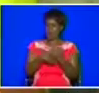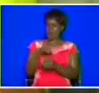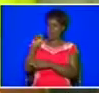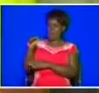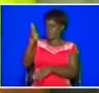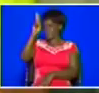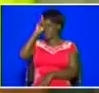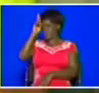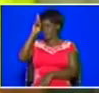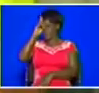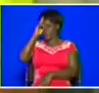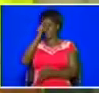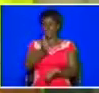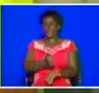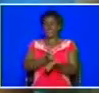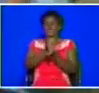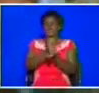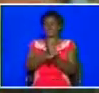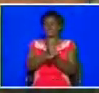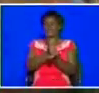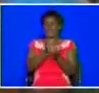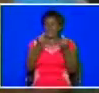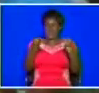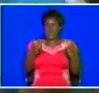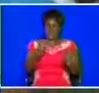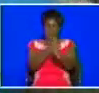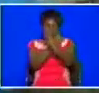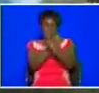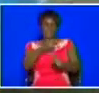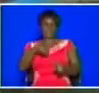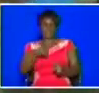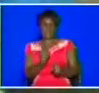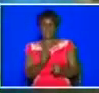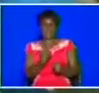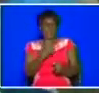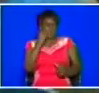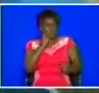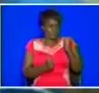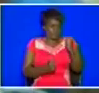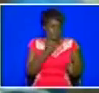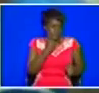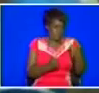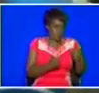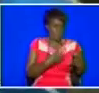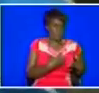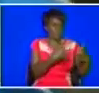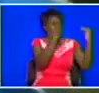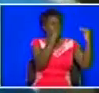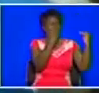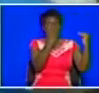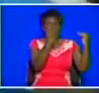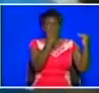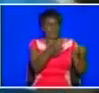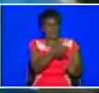Bana serikali banaingilie Kati hizi msala Bana amejaribu kujitetea na jitoa mbio umeelewa wakati angiga mguu